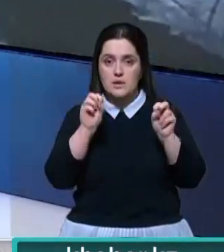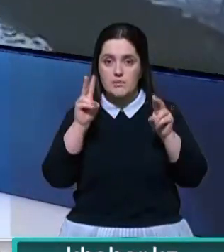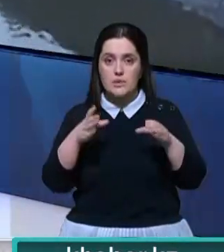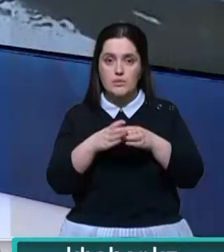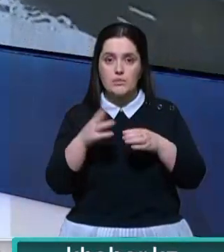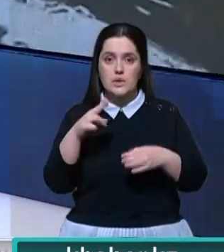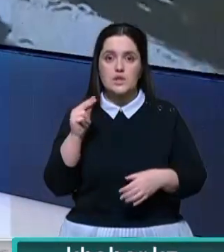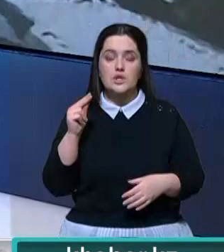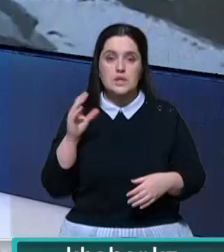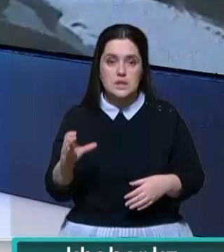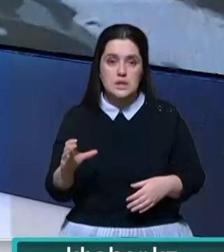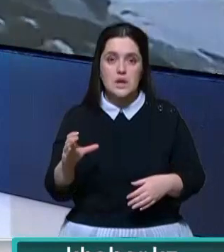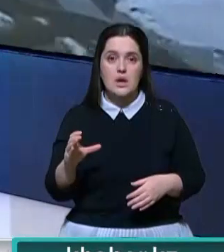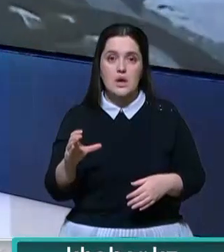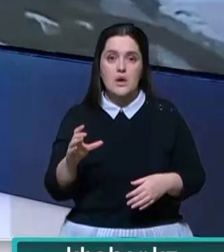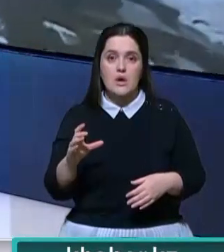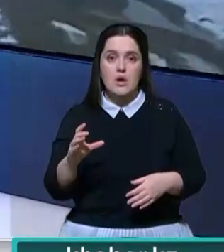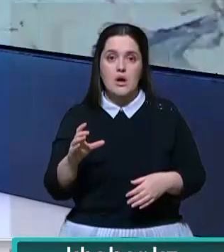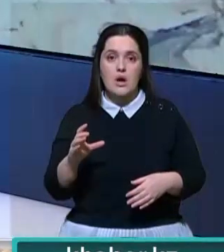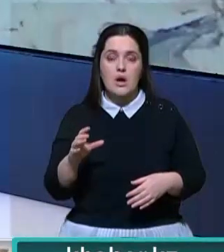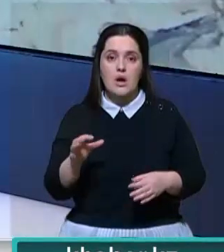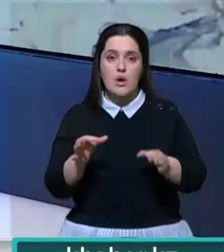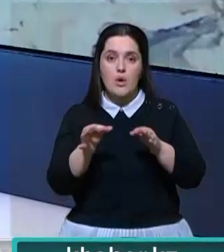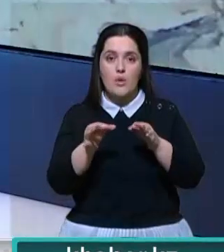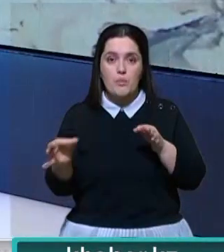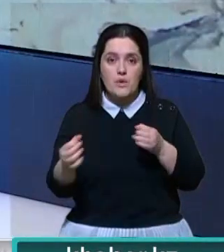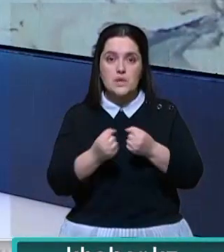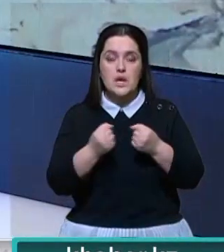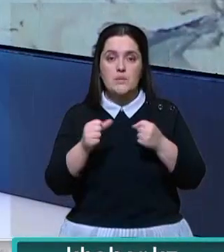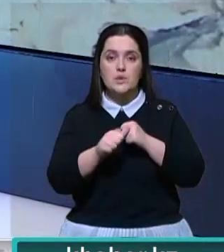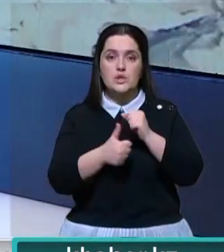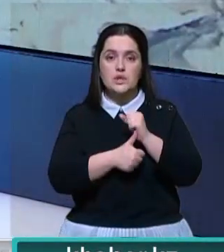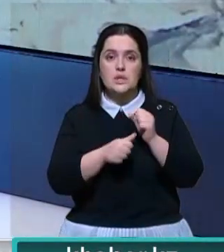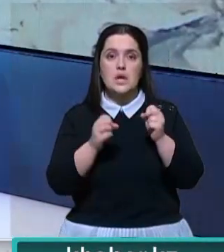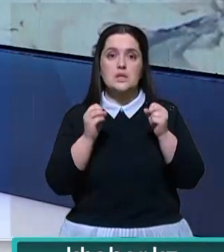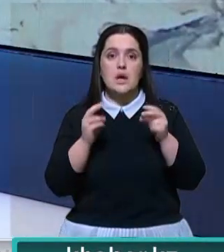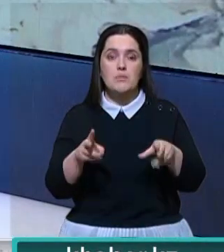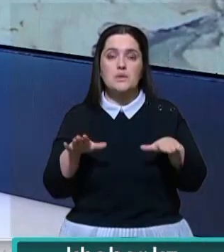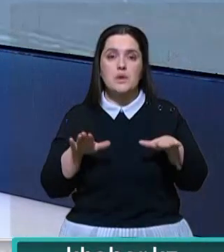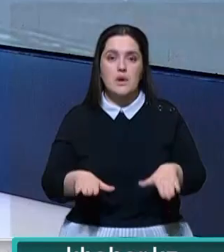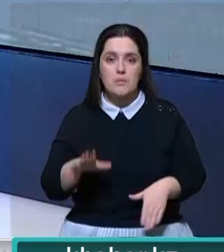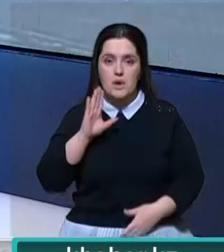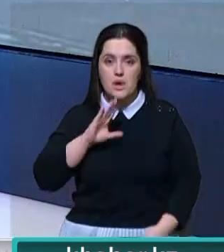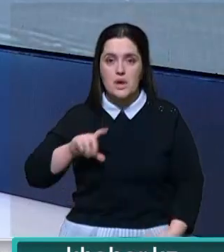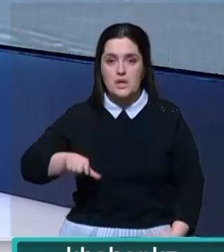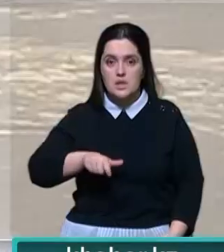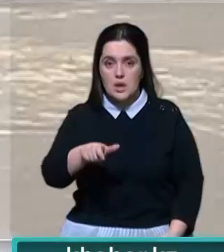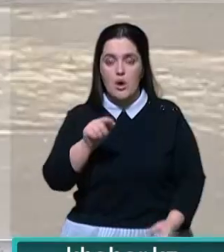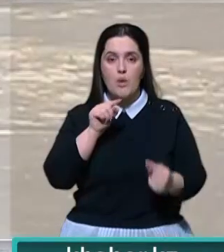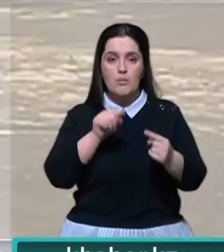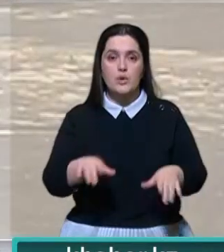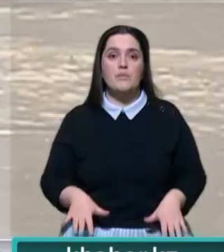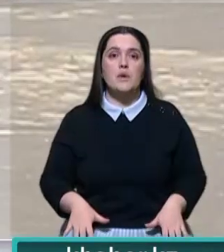спецгруппы ДЧС. Во избежание ледостава в районах области инициированы взрывные работы на 16 опасных участках русел